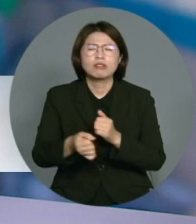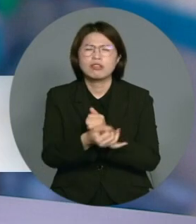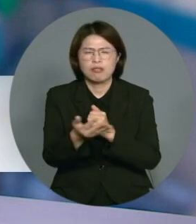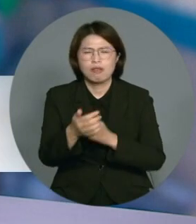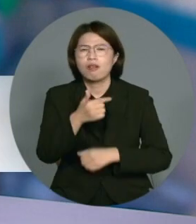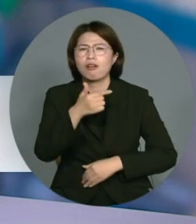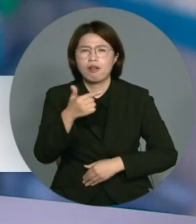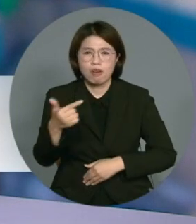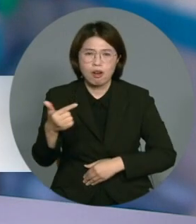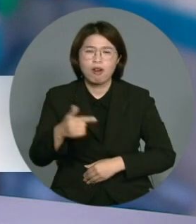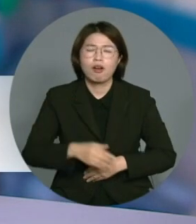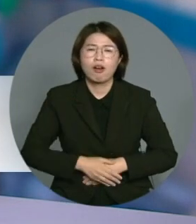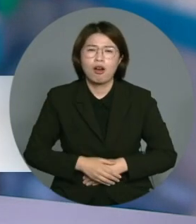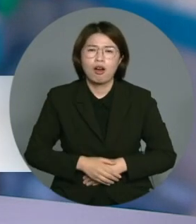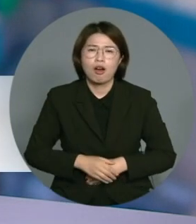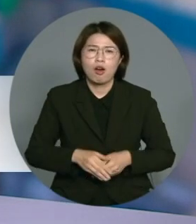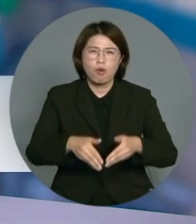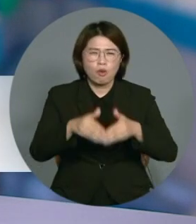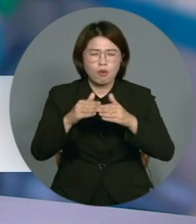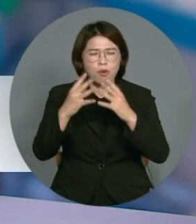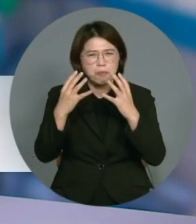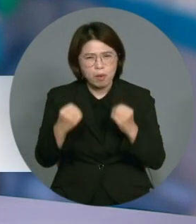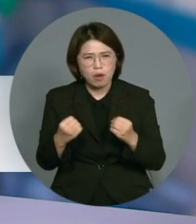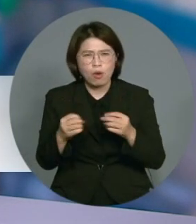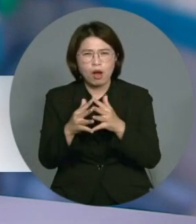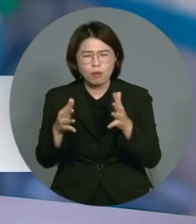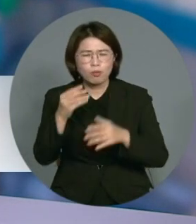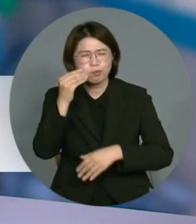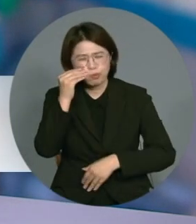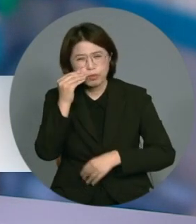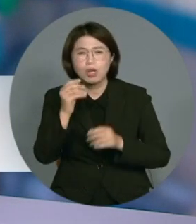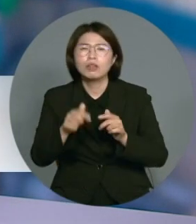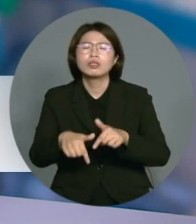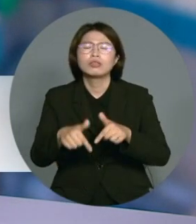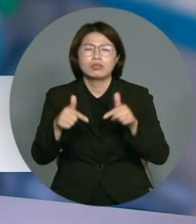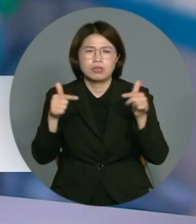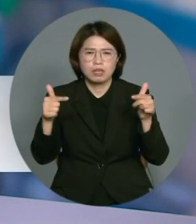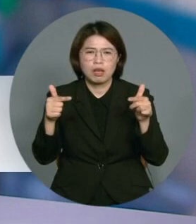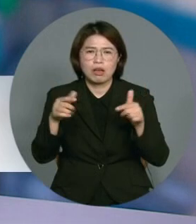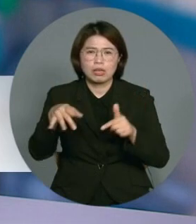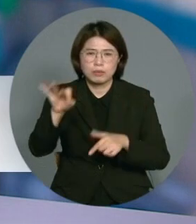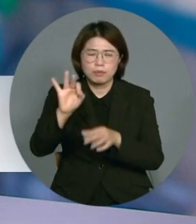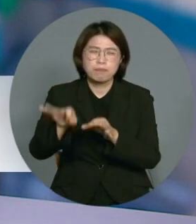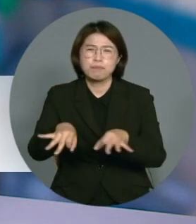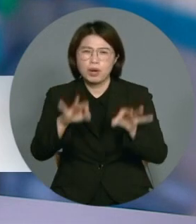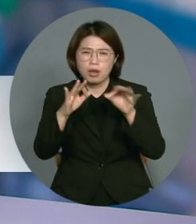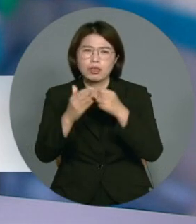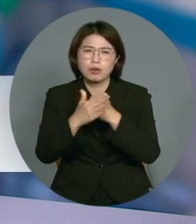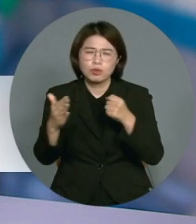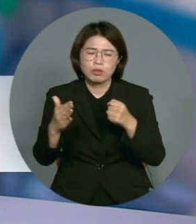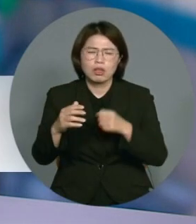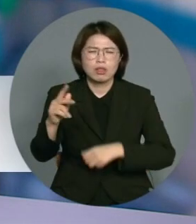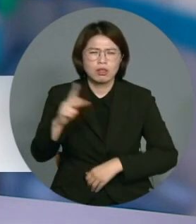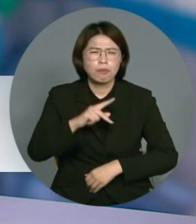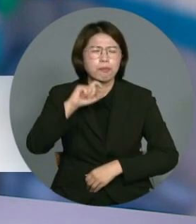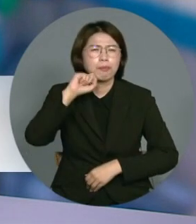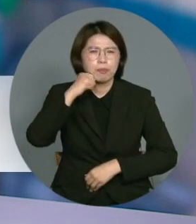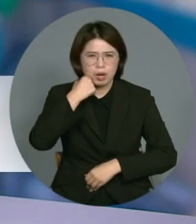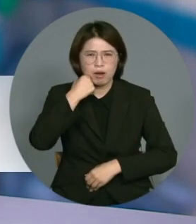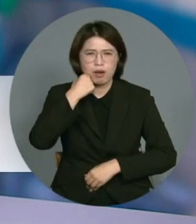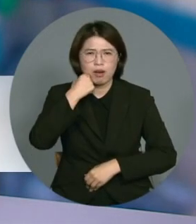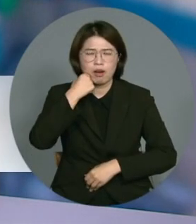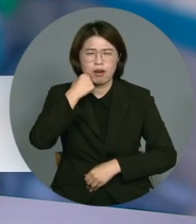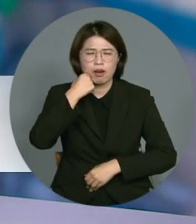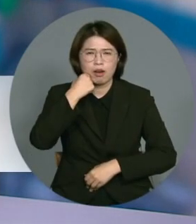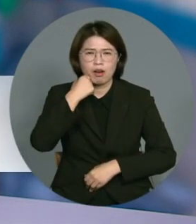큰데요. 공급 과잉으로 미분양 아파트가 늘고 있는데 급격한 금리 인상으로 신용 경색이 확산하면서